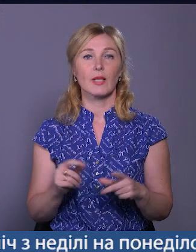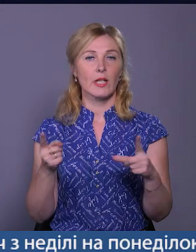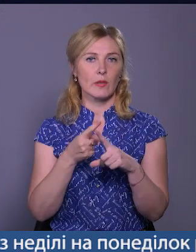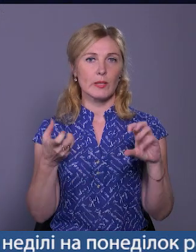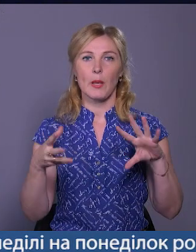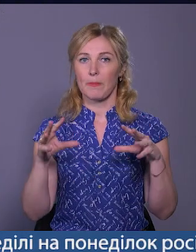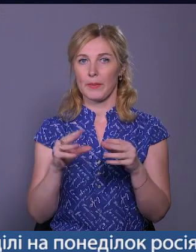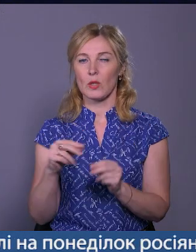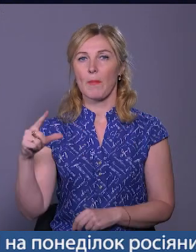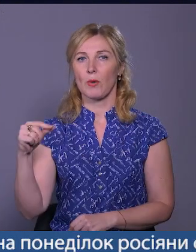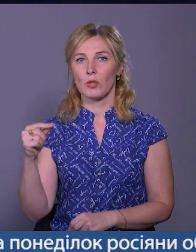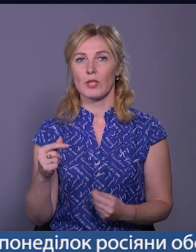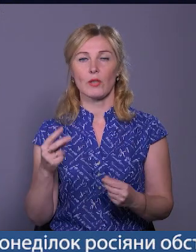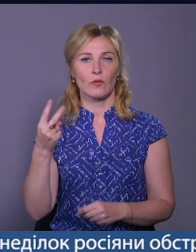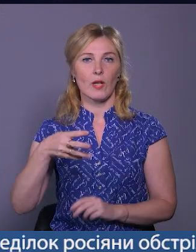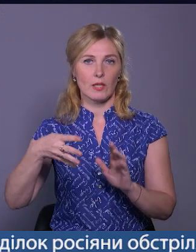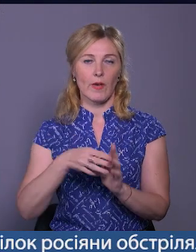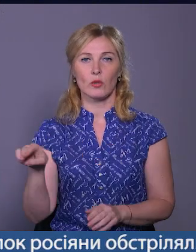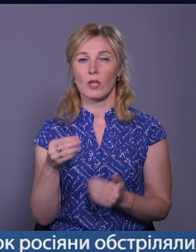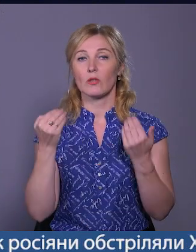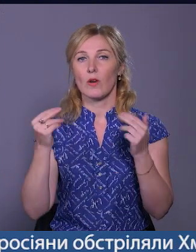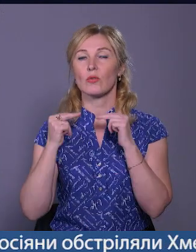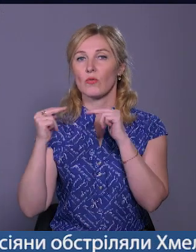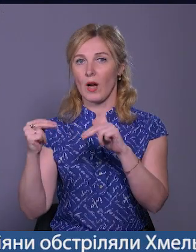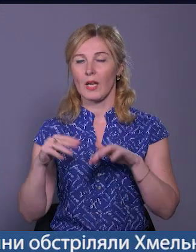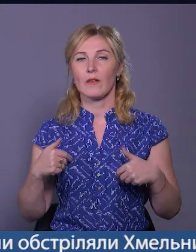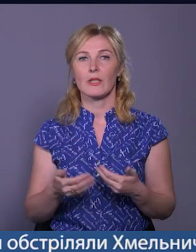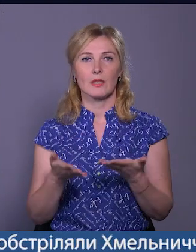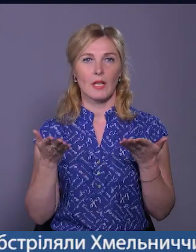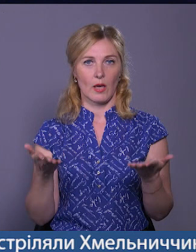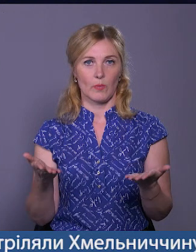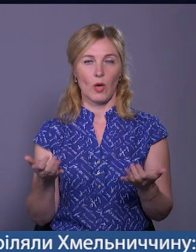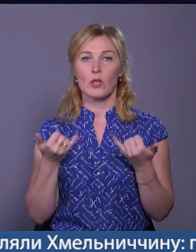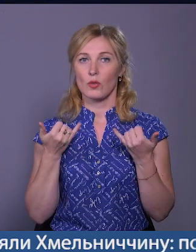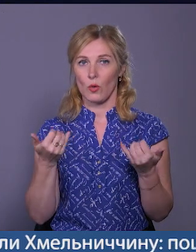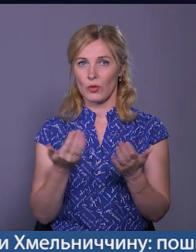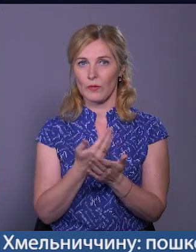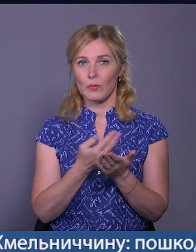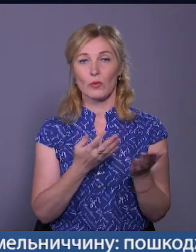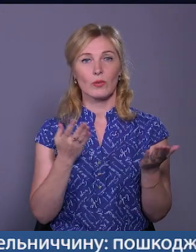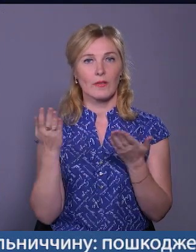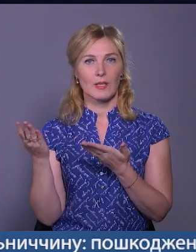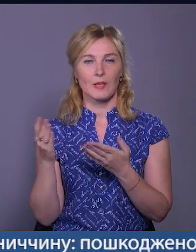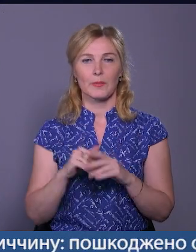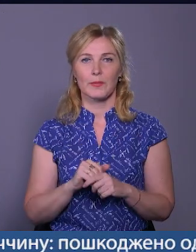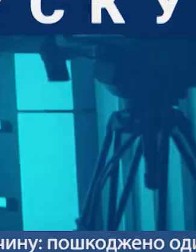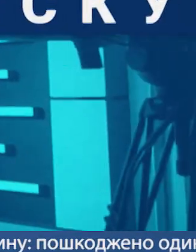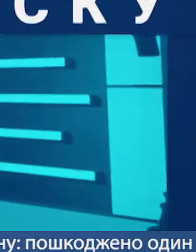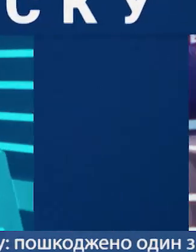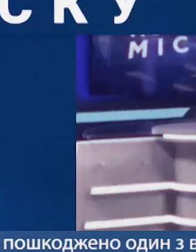інформаційні підсумки понеділка 29 травня до вашої уваги вітаємо сьогодні у випуску дивіться